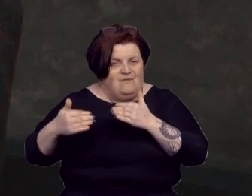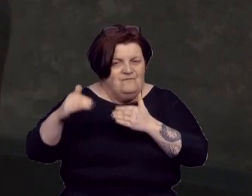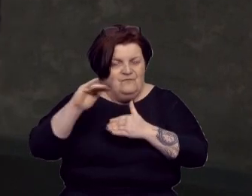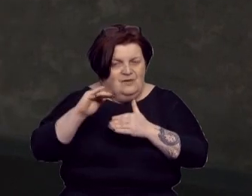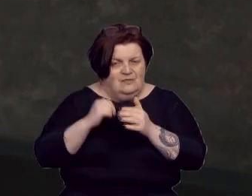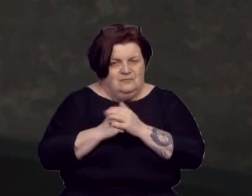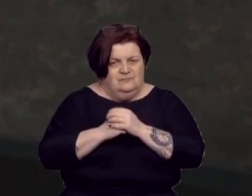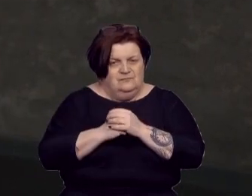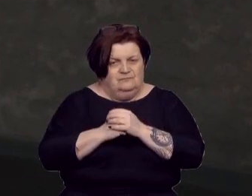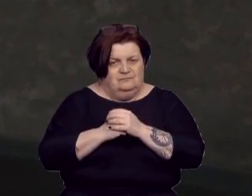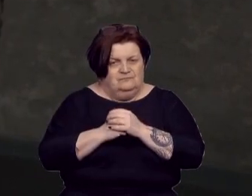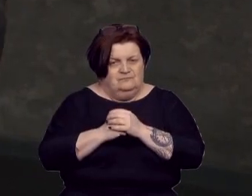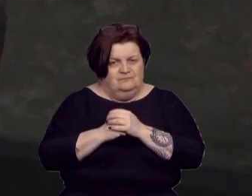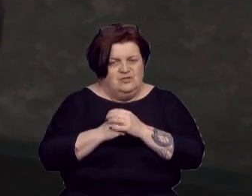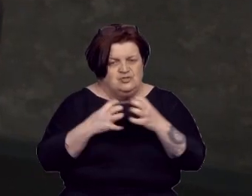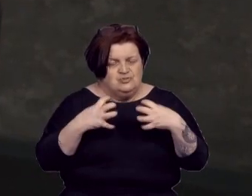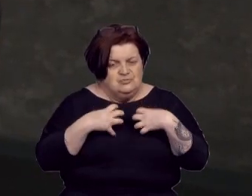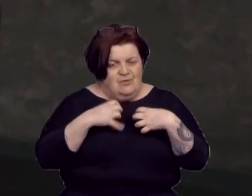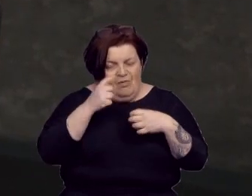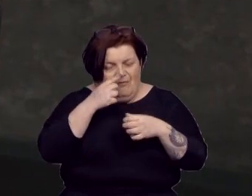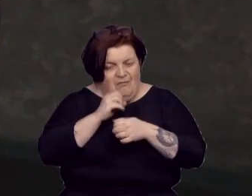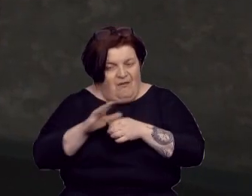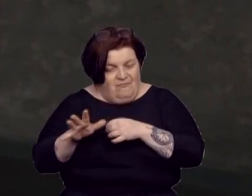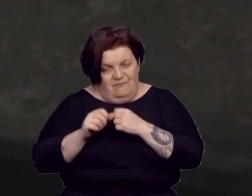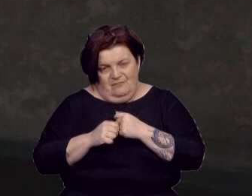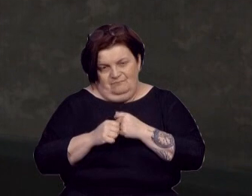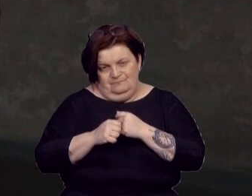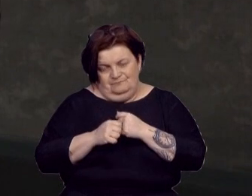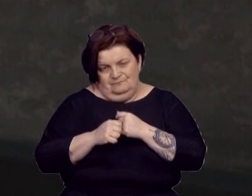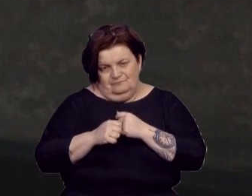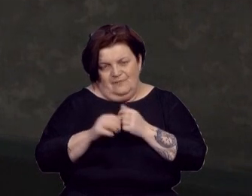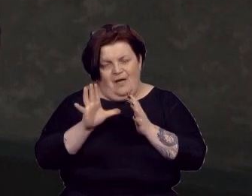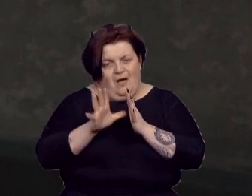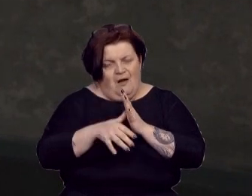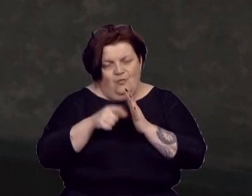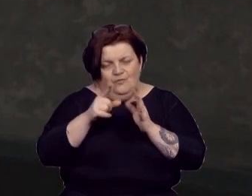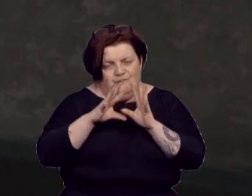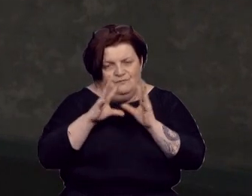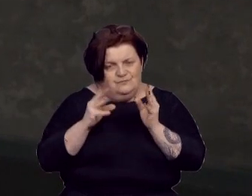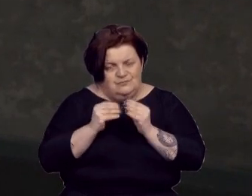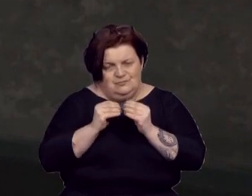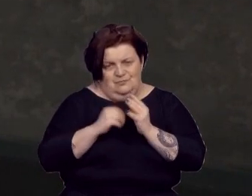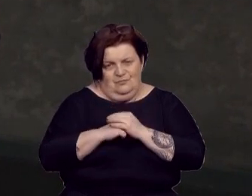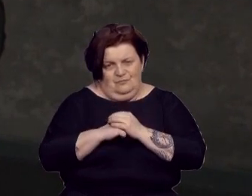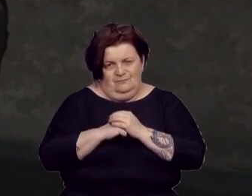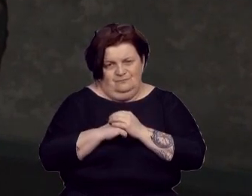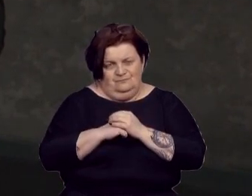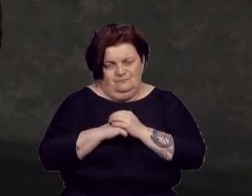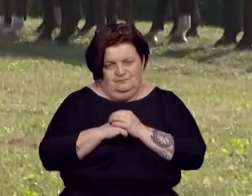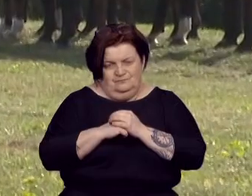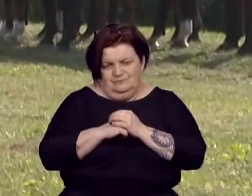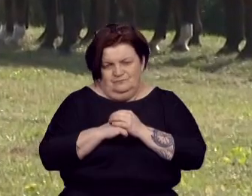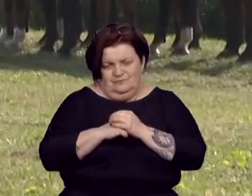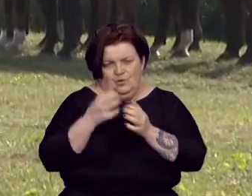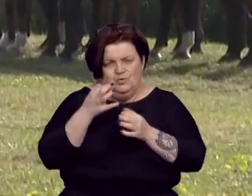największy, daninę życia i krwi. Proszę Państwa, ale to wszystko,